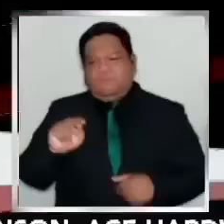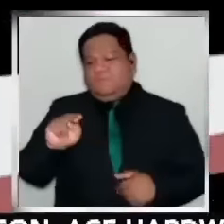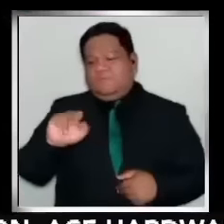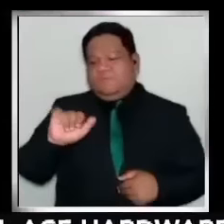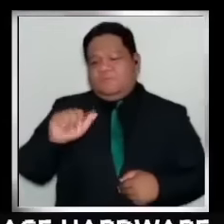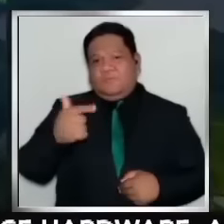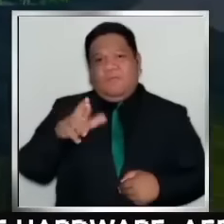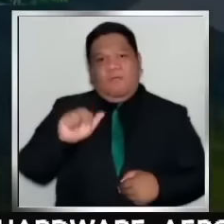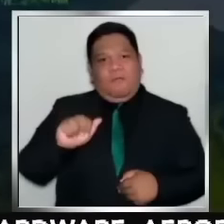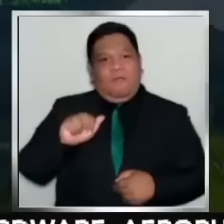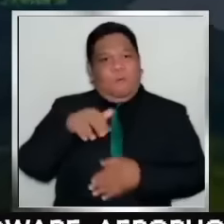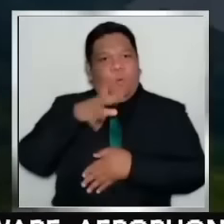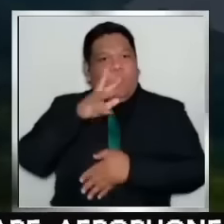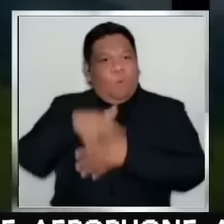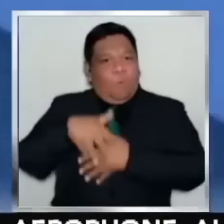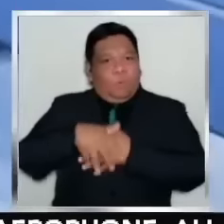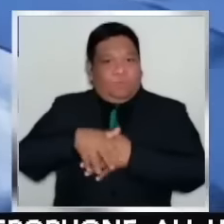River.